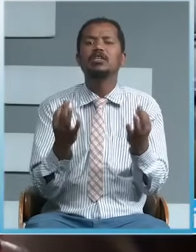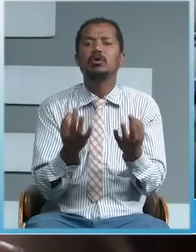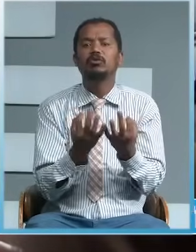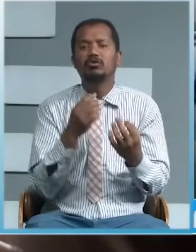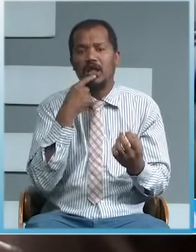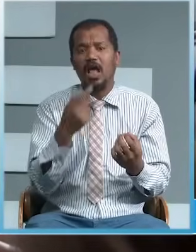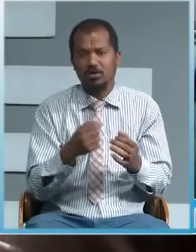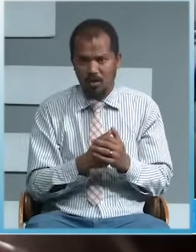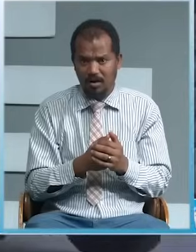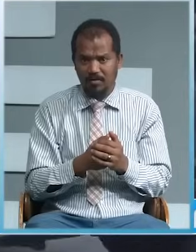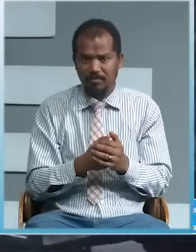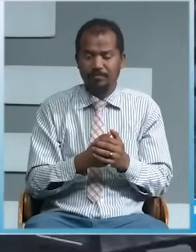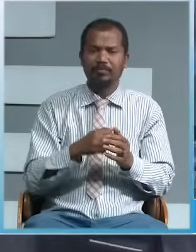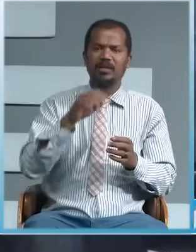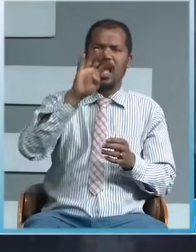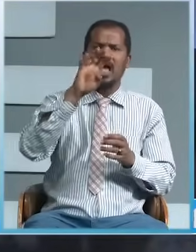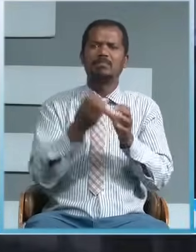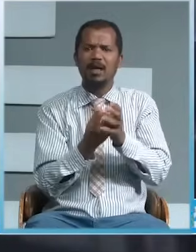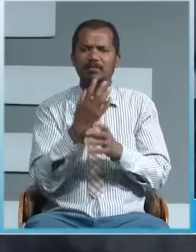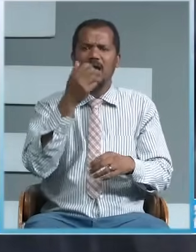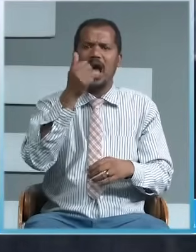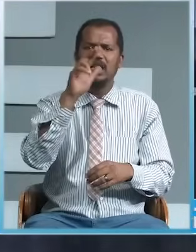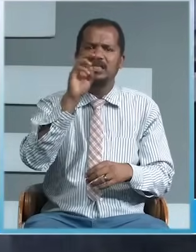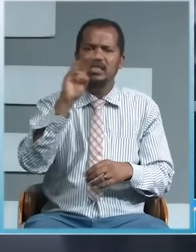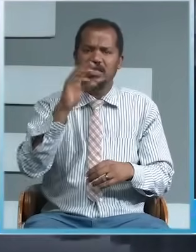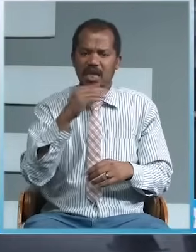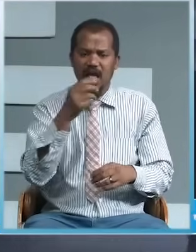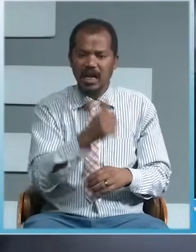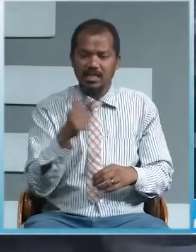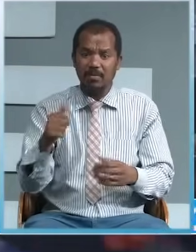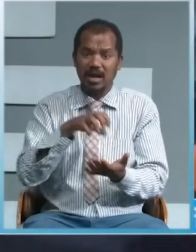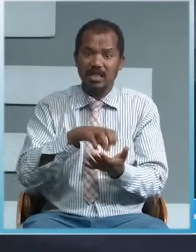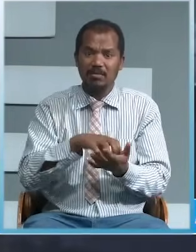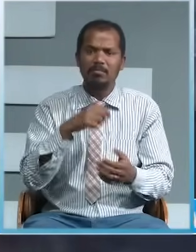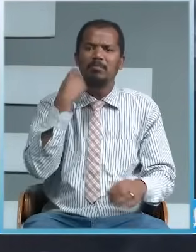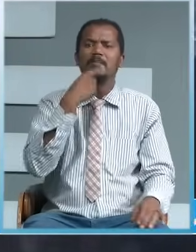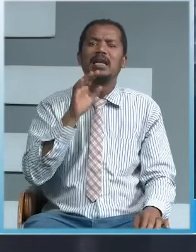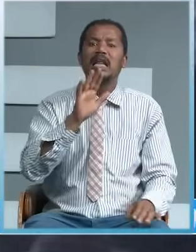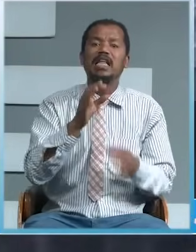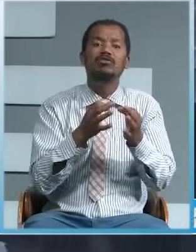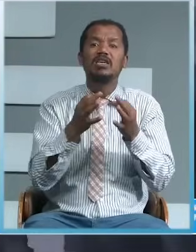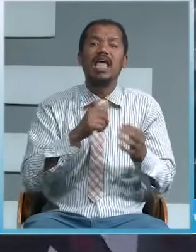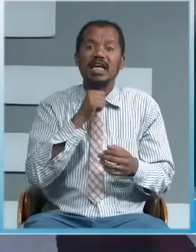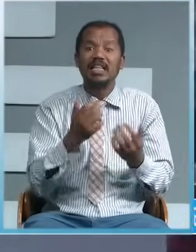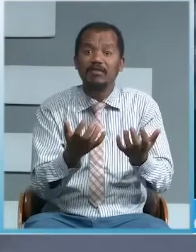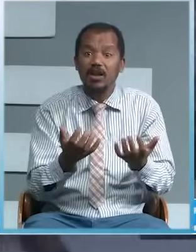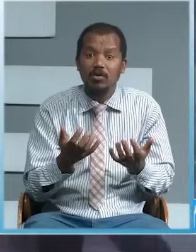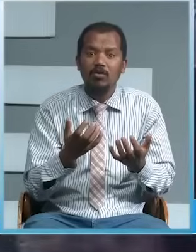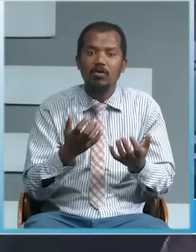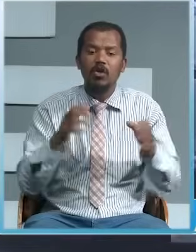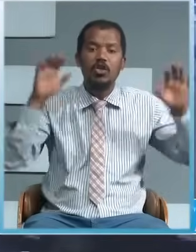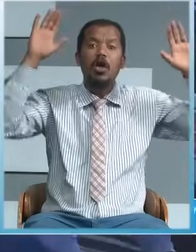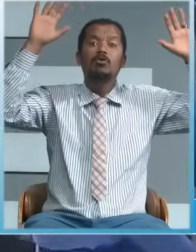بيتسابو تشاكو تناغروال كاربا منج كارسي زون ناك عدي سابا كتما من نتاكو انداي قلت يفلقو